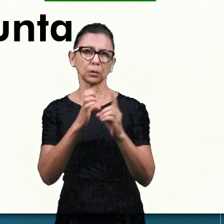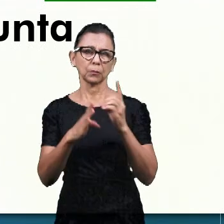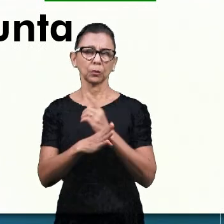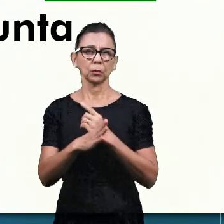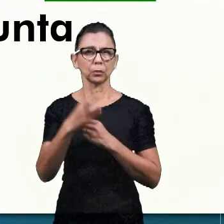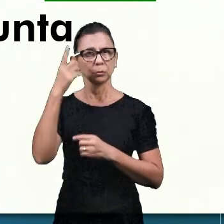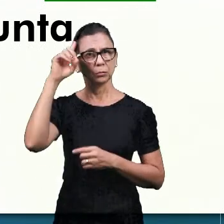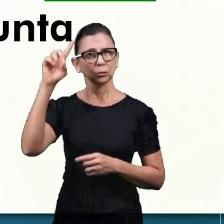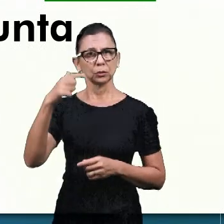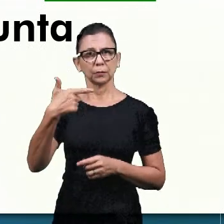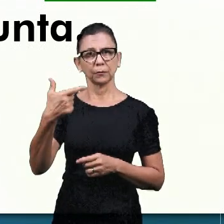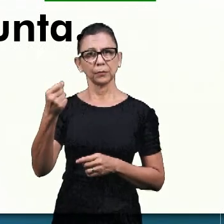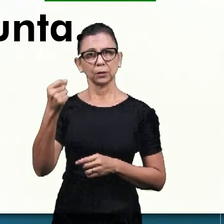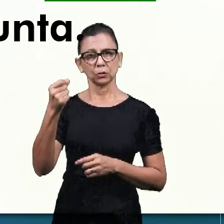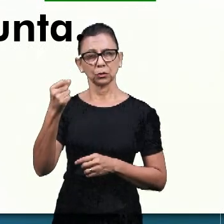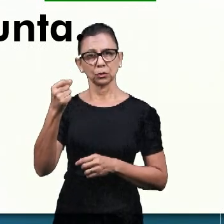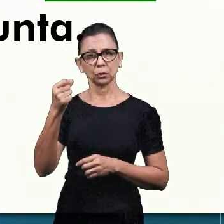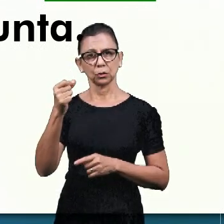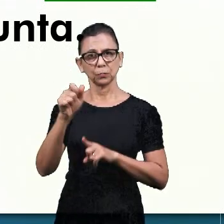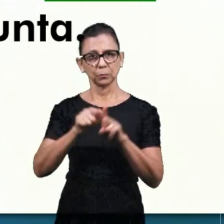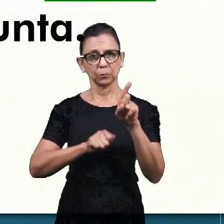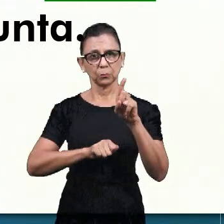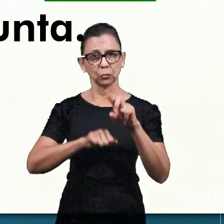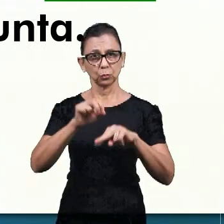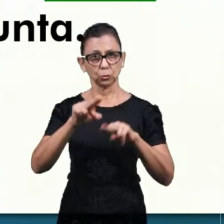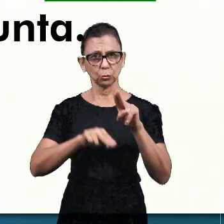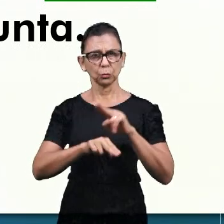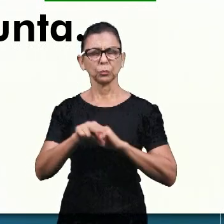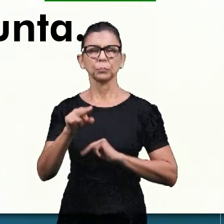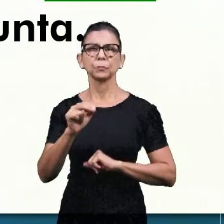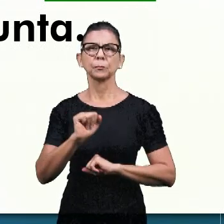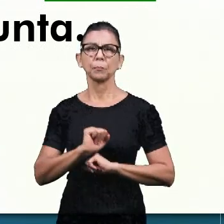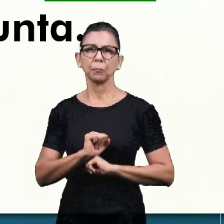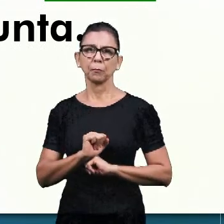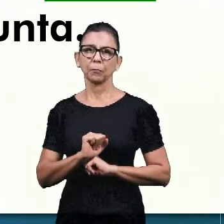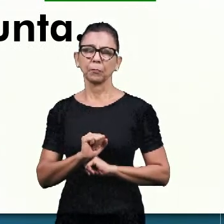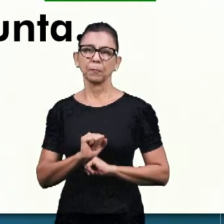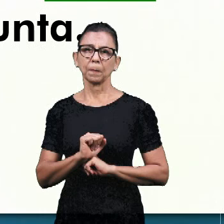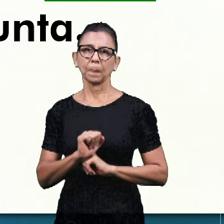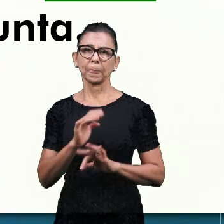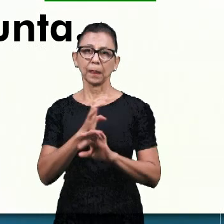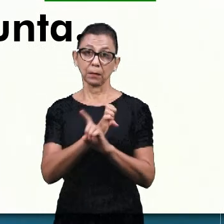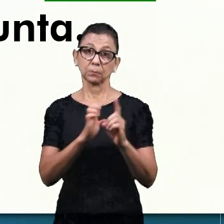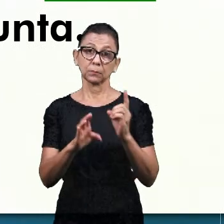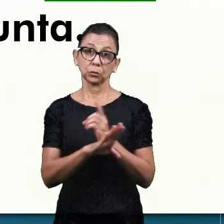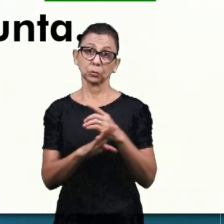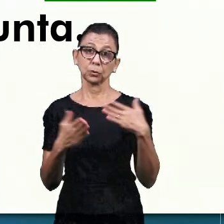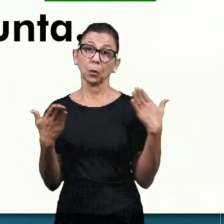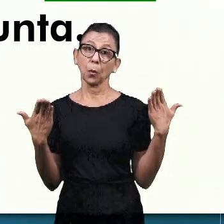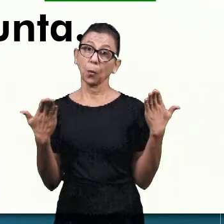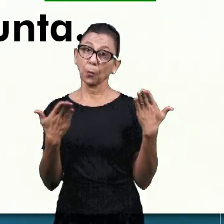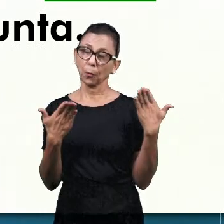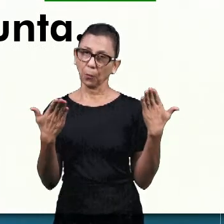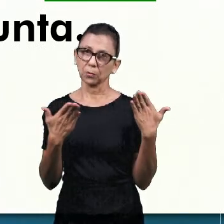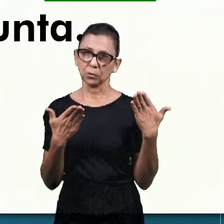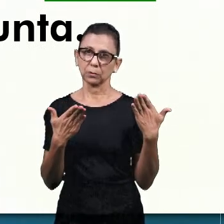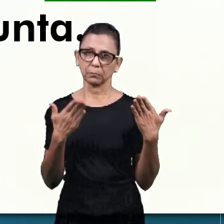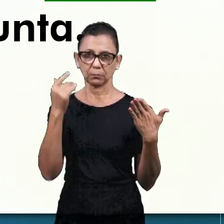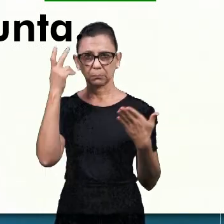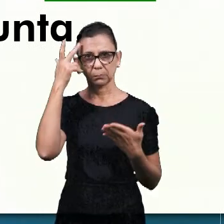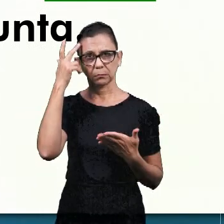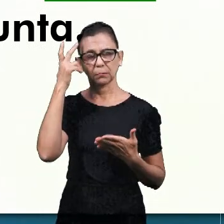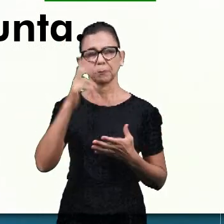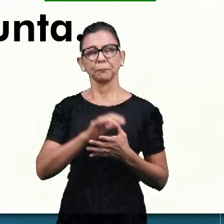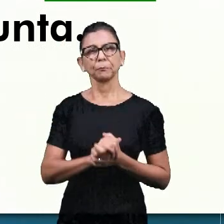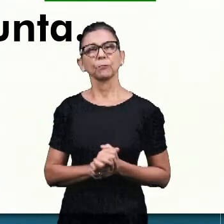20 juin, nous voulons demander, donc l'école biblique dominicale d'aujourd'hui, naturellement, ce qui a été